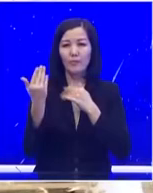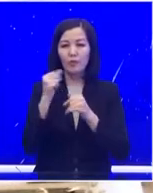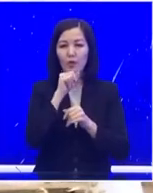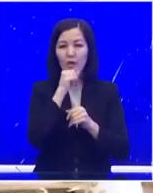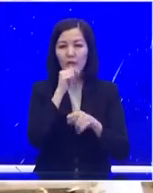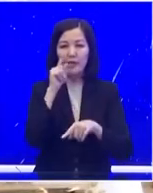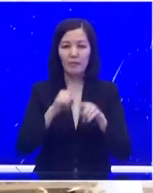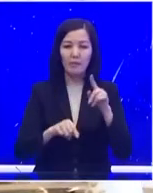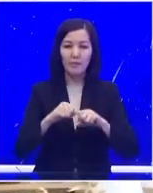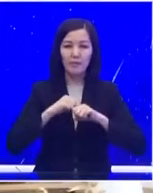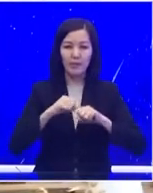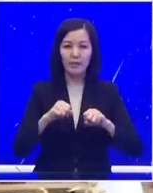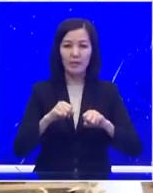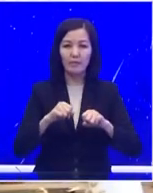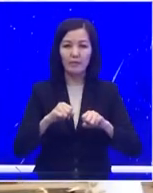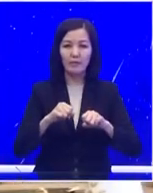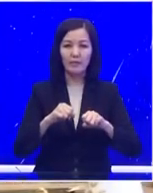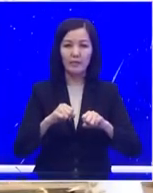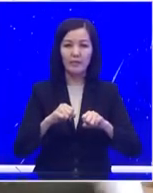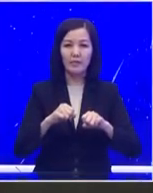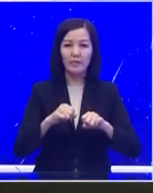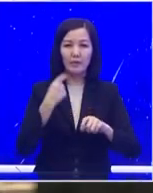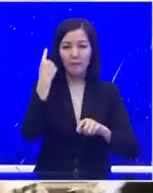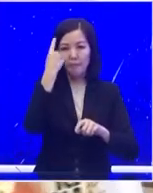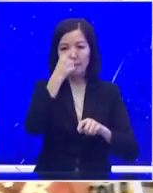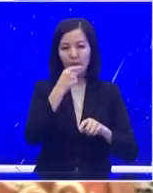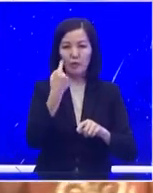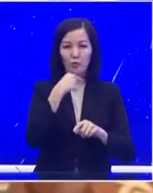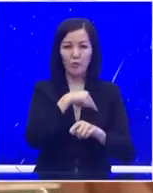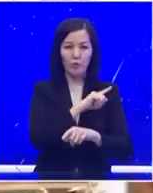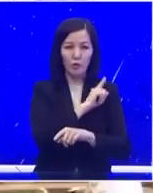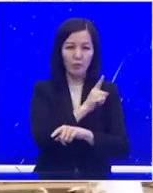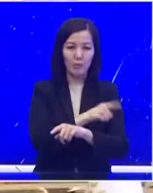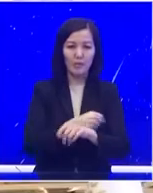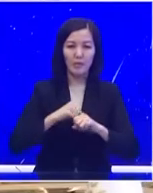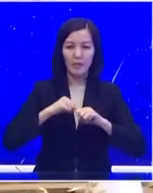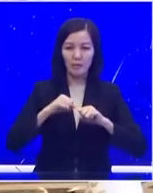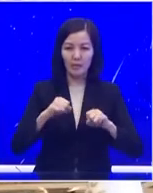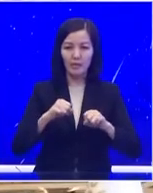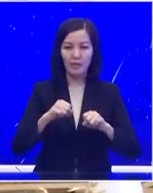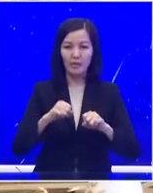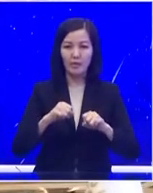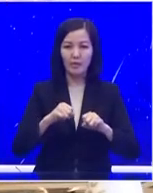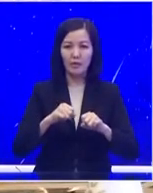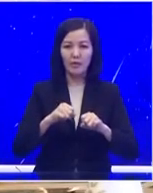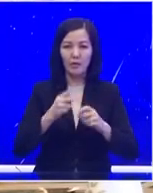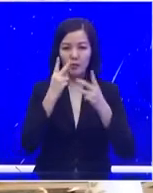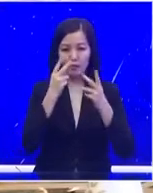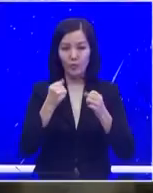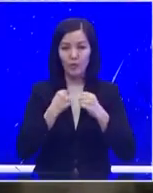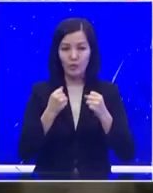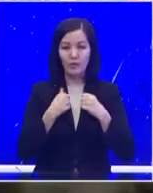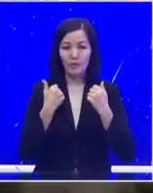ата-бабамыз батырларымыздың жаңа бет бейнесін, рухтылығын, жігерлігін көрсетуге тырыстым